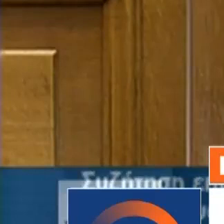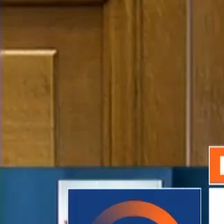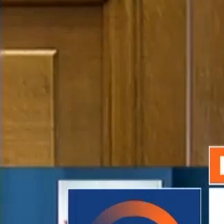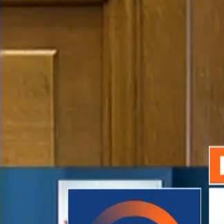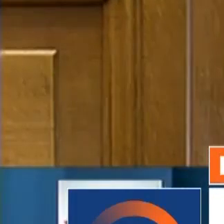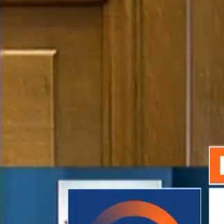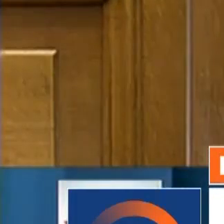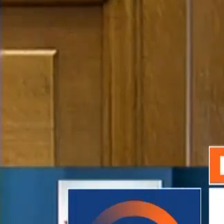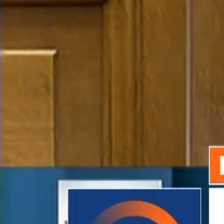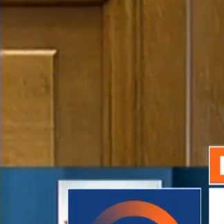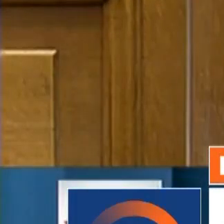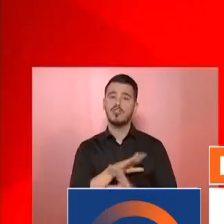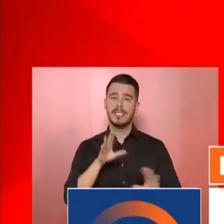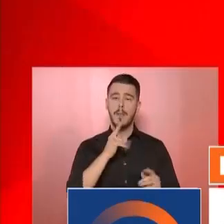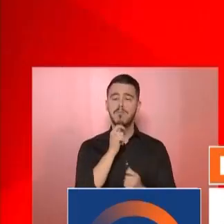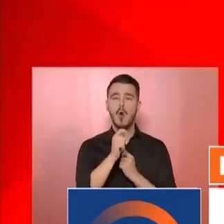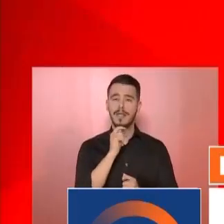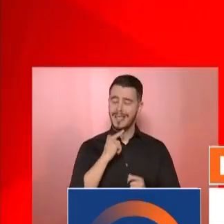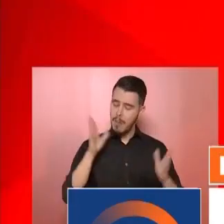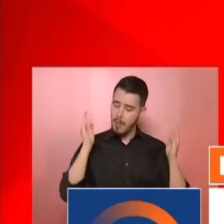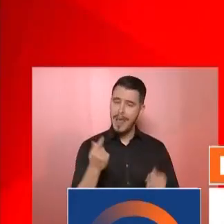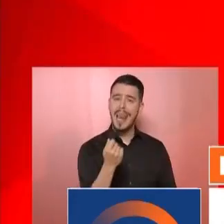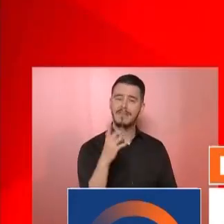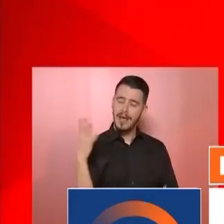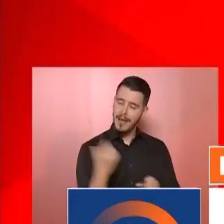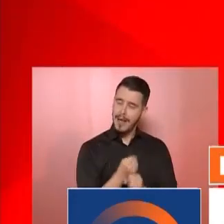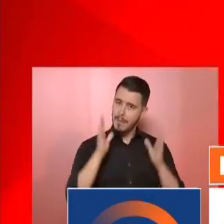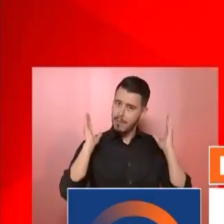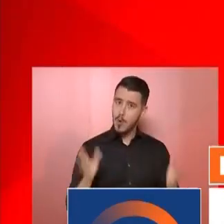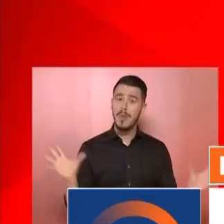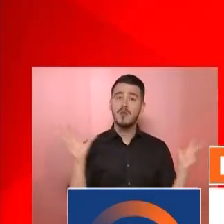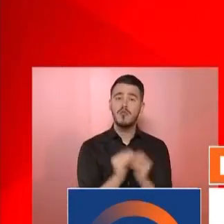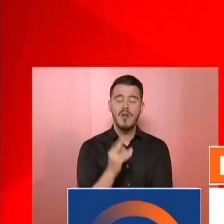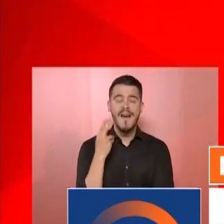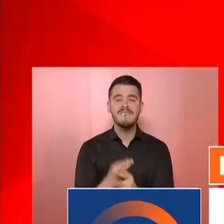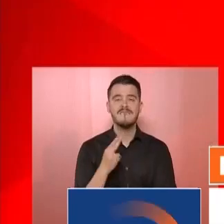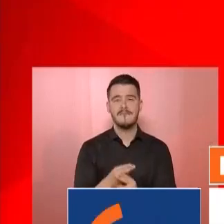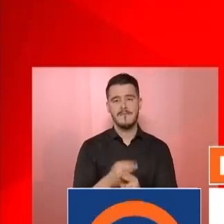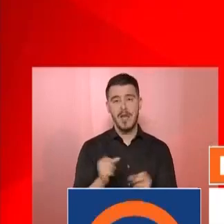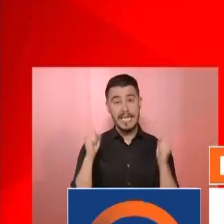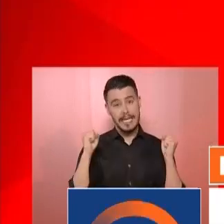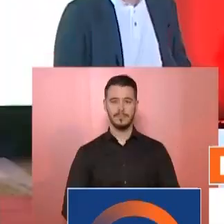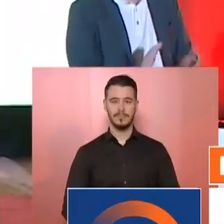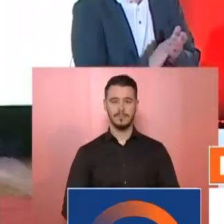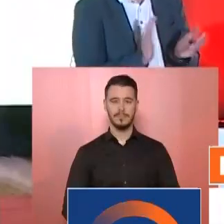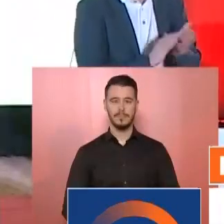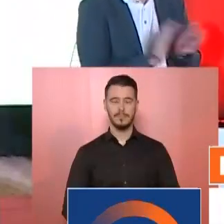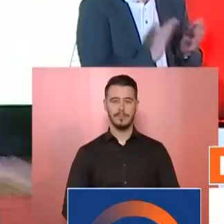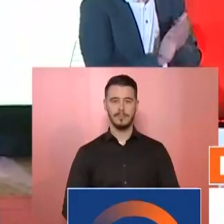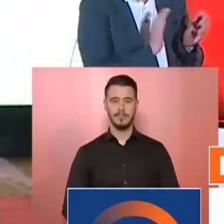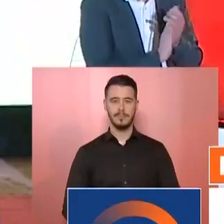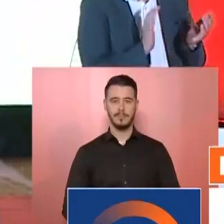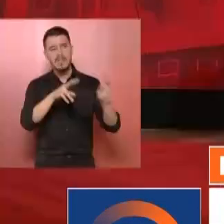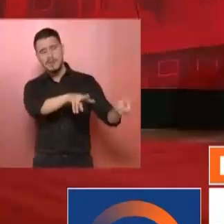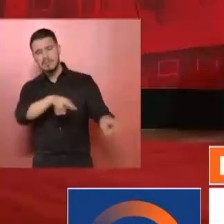που τοποθετήθηκε ευθέως υπέρ του Ευκλήδη Τσακαλώτου με την ομπρέλα τη μειοψηφούσα τάση που θέλει τον ΣΥΡΙΖΑ σε αριστερή τροχιά να κλείνει το μάτι και στην